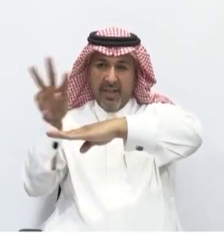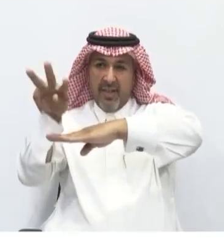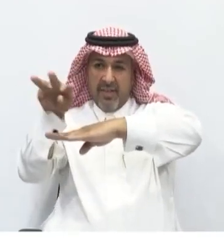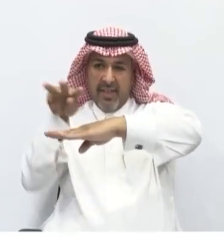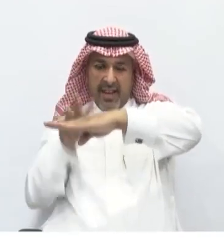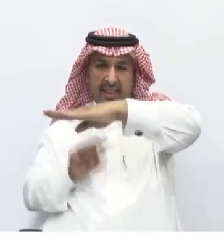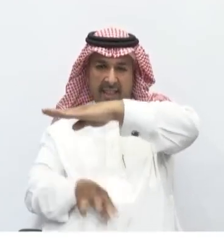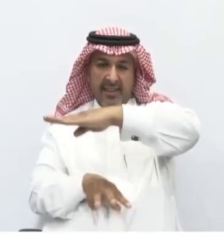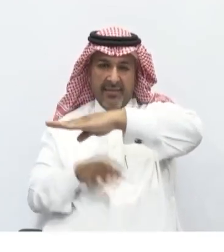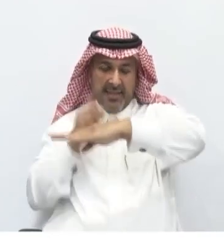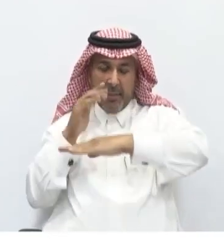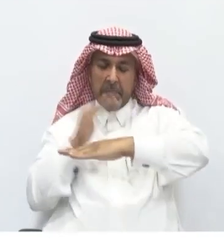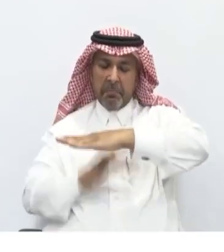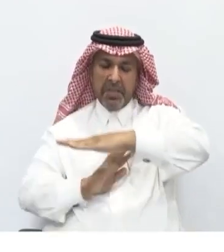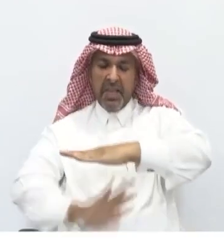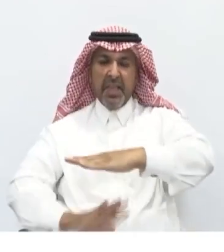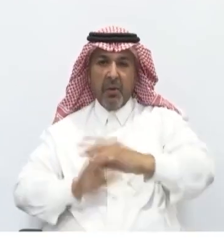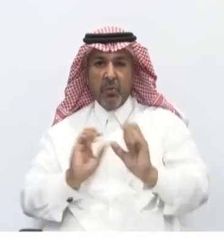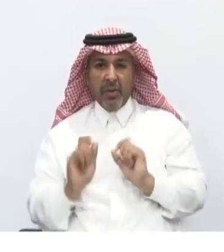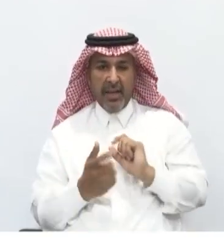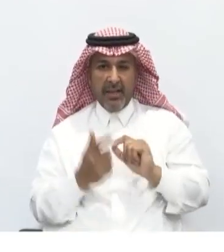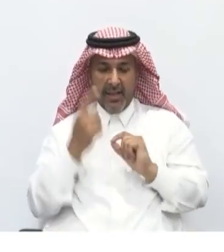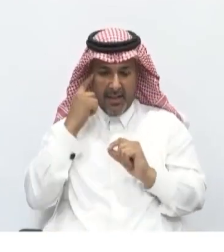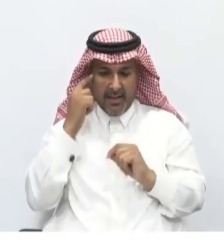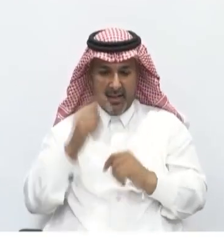واحد مول من الماء